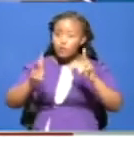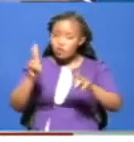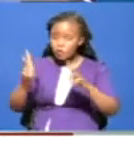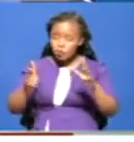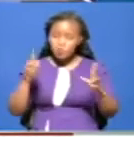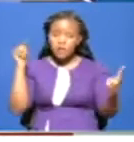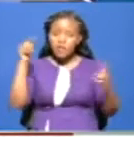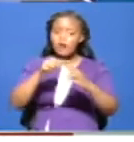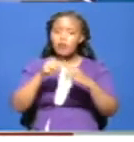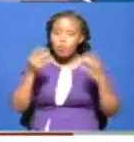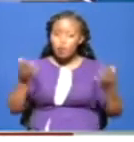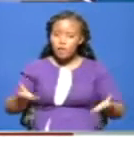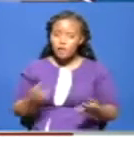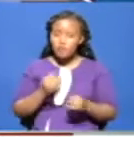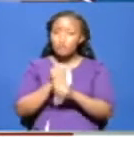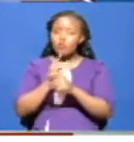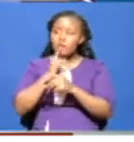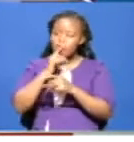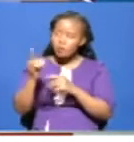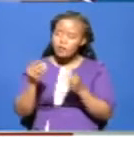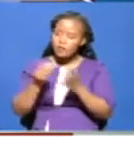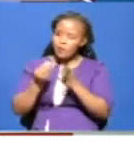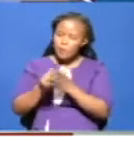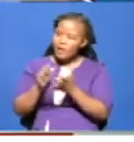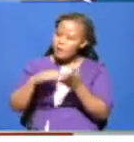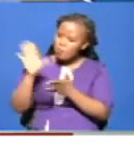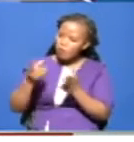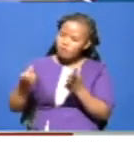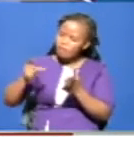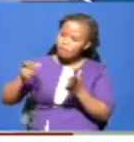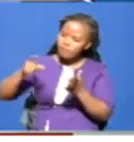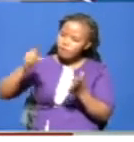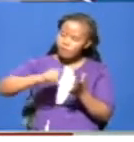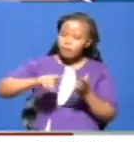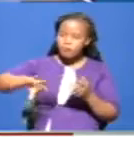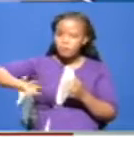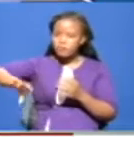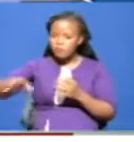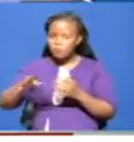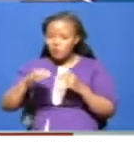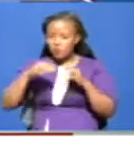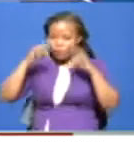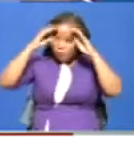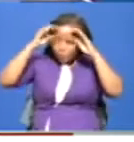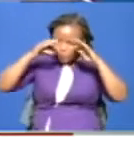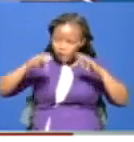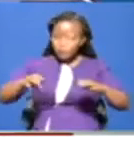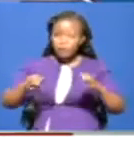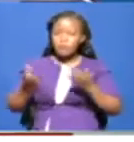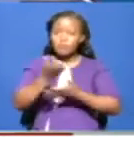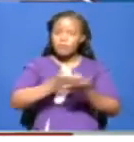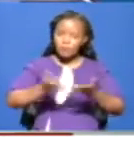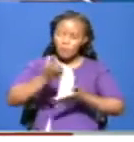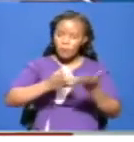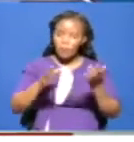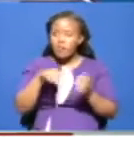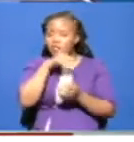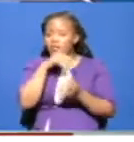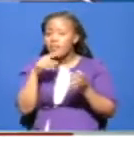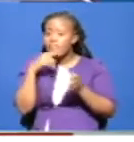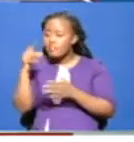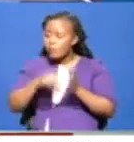ni kutengea rasilimali zaidi maeneo ya kaunti ili kuimarisha ukuaji wa uchumi wa taifa hili. Raila amesema ugatuzi